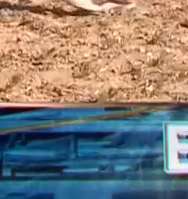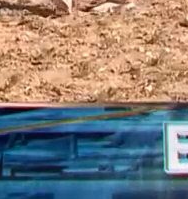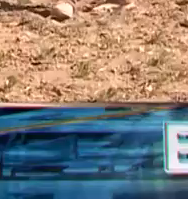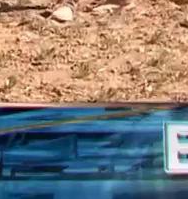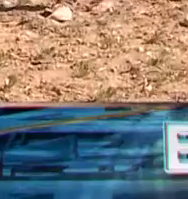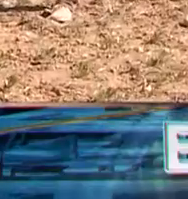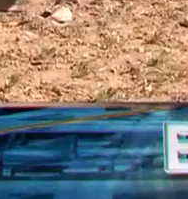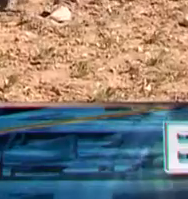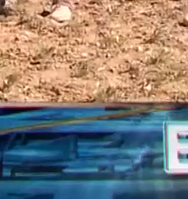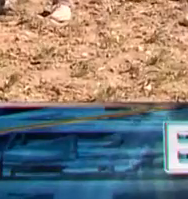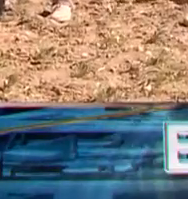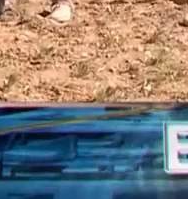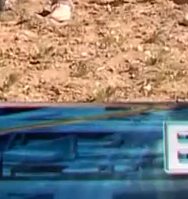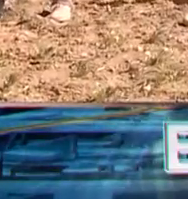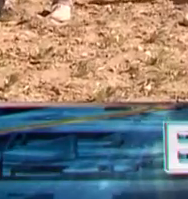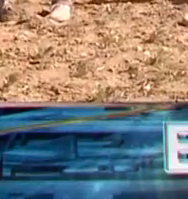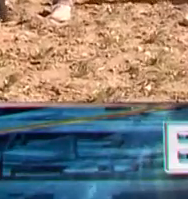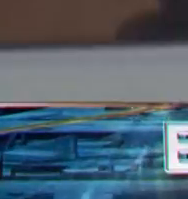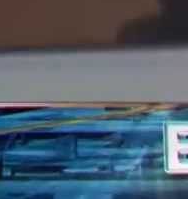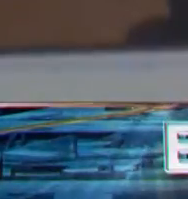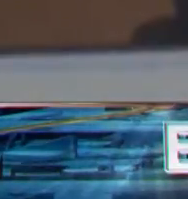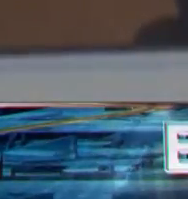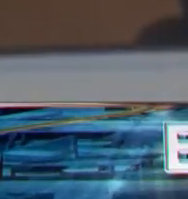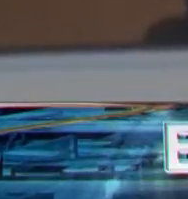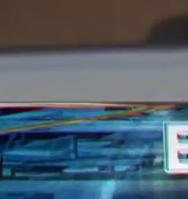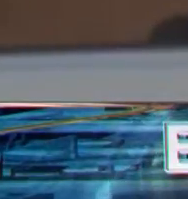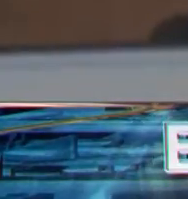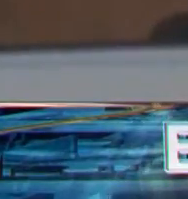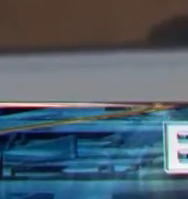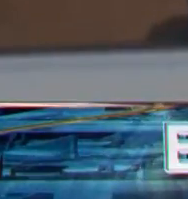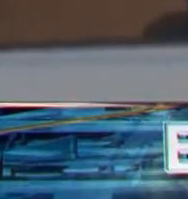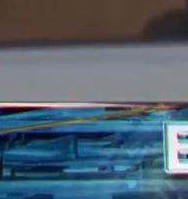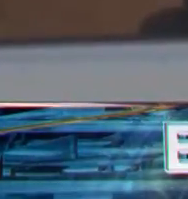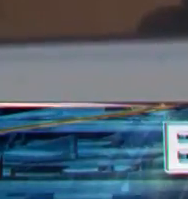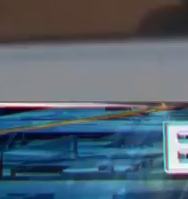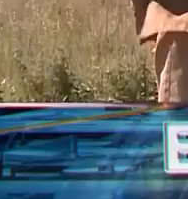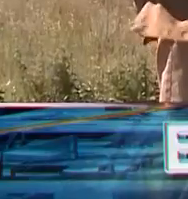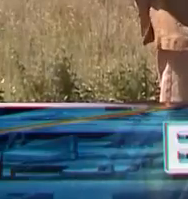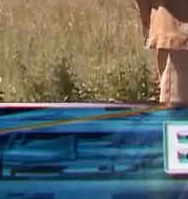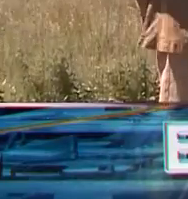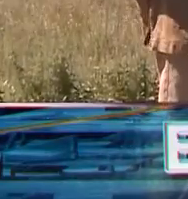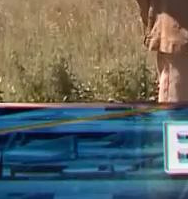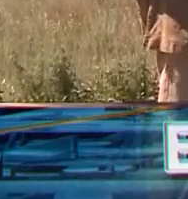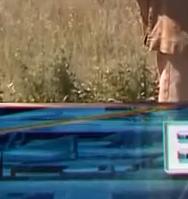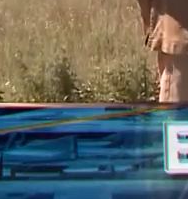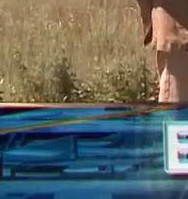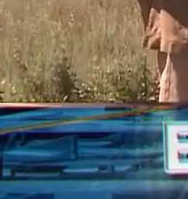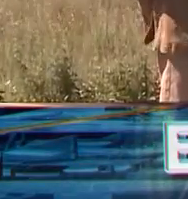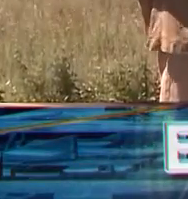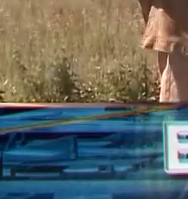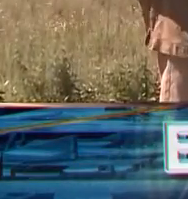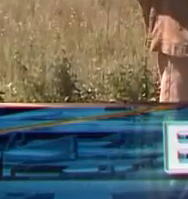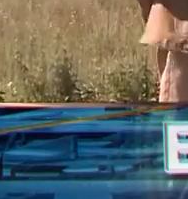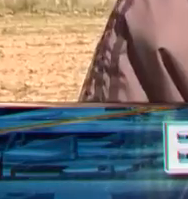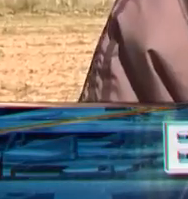Биыл алакөлдік дихандар 1000 гектардан аса алқапқа қызылша септі. Тәтті түбірден мол үмітті шаруалар Бескөлде қабылдау пункты